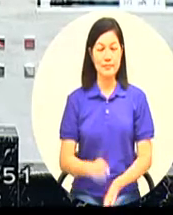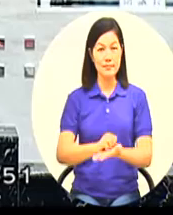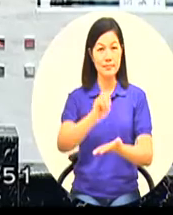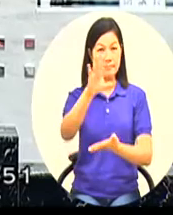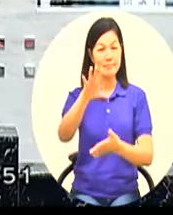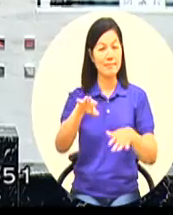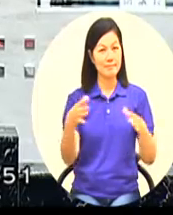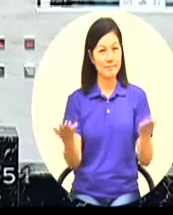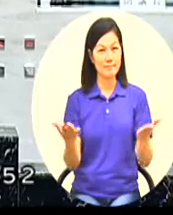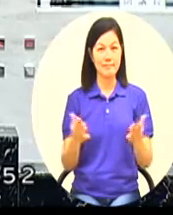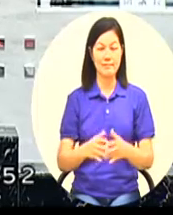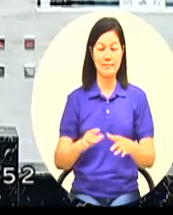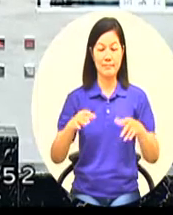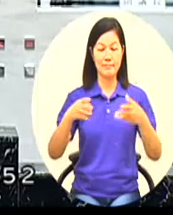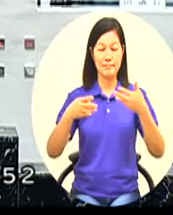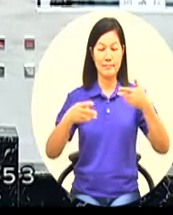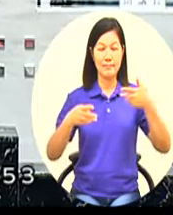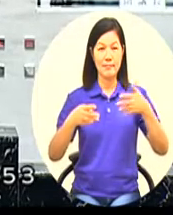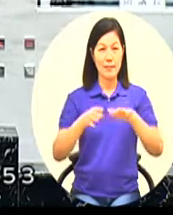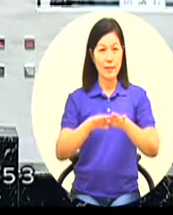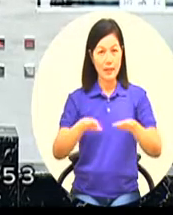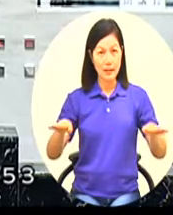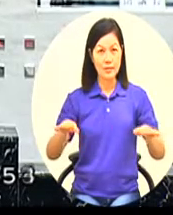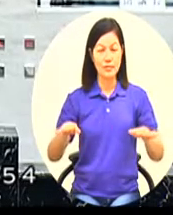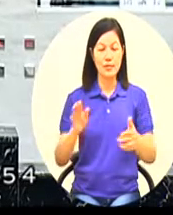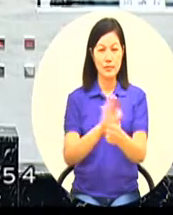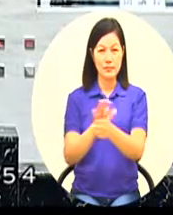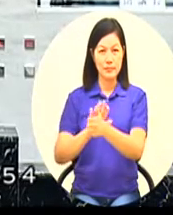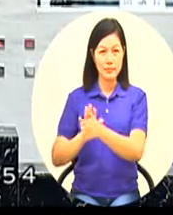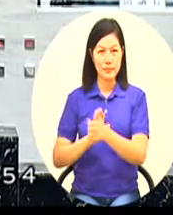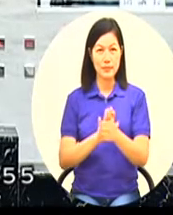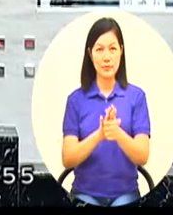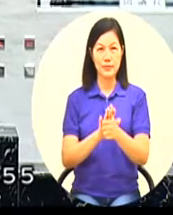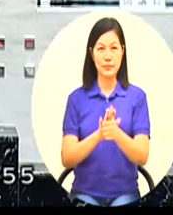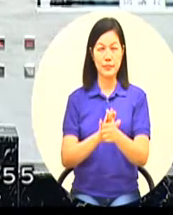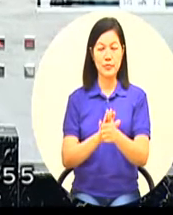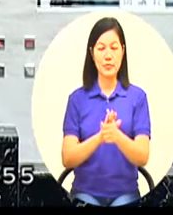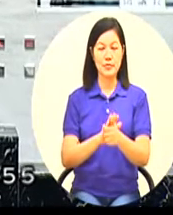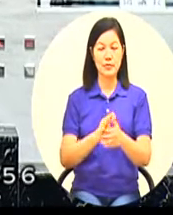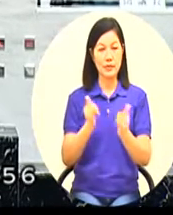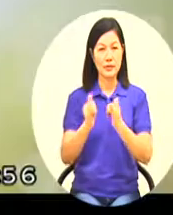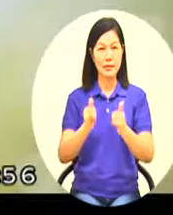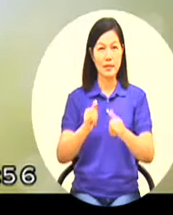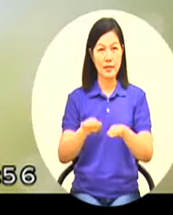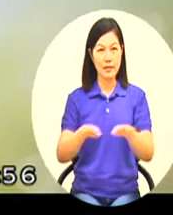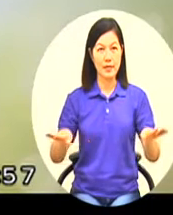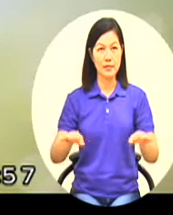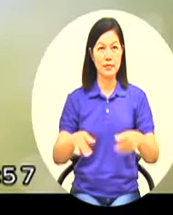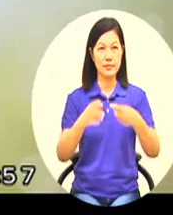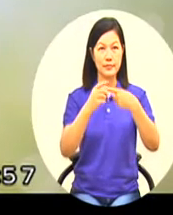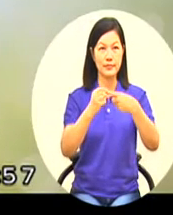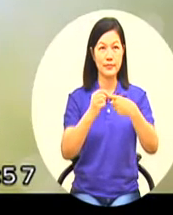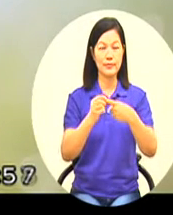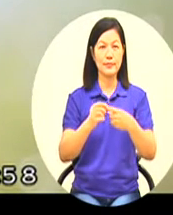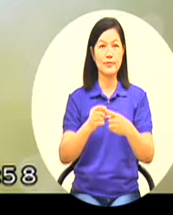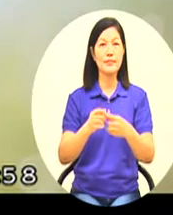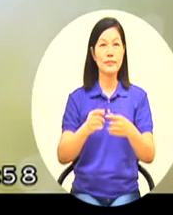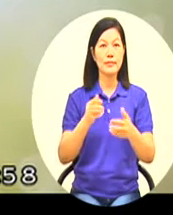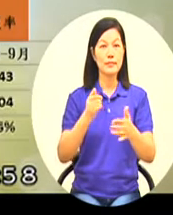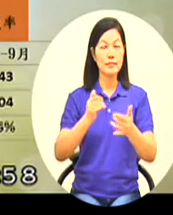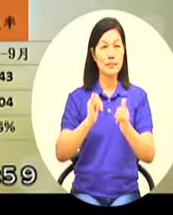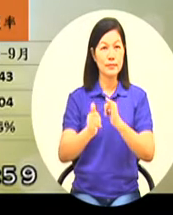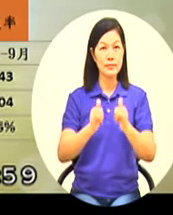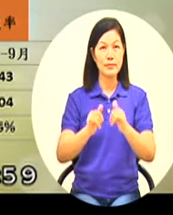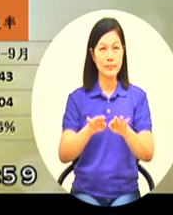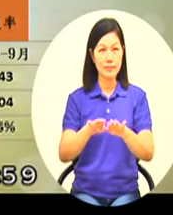别从治安、交通还有服务三个面向来报告。第一个治安的方面，这方面就